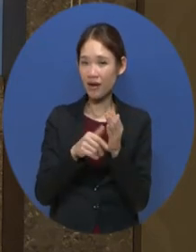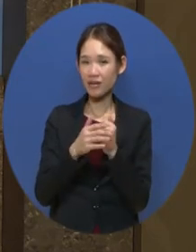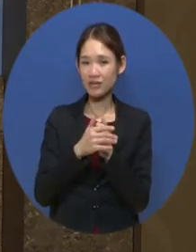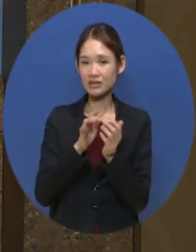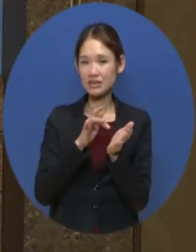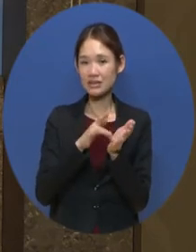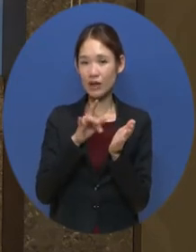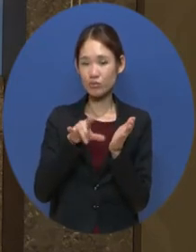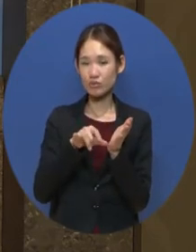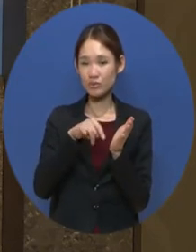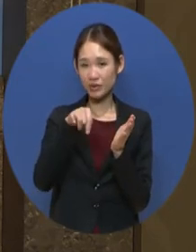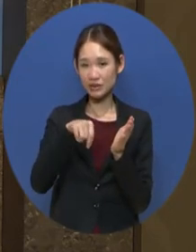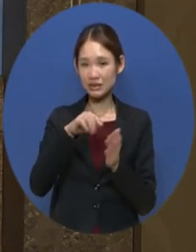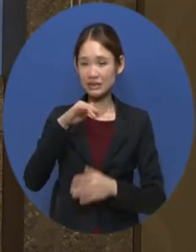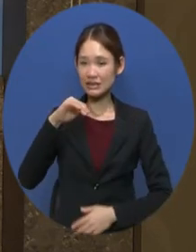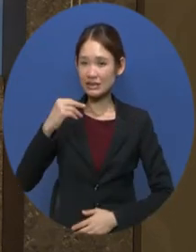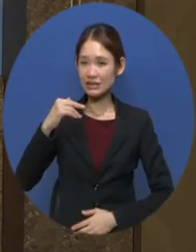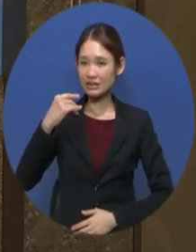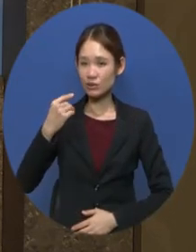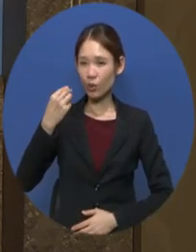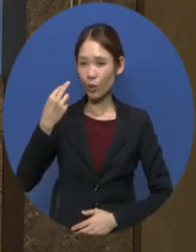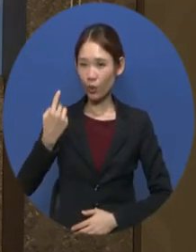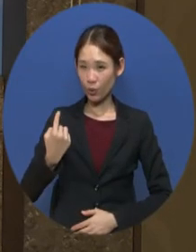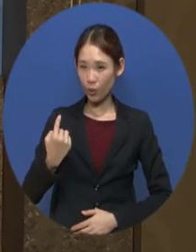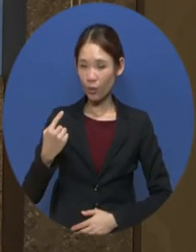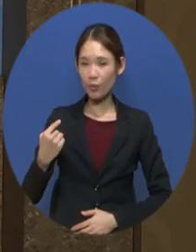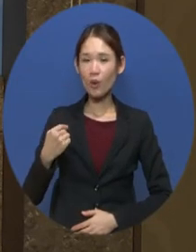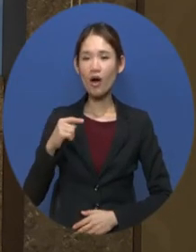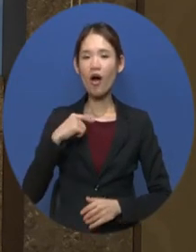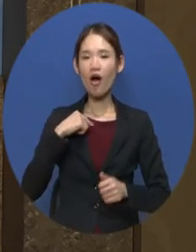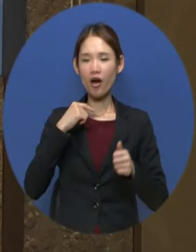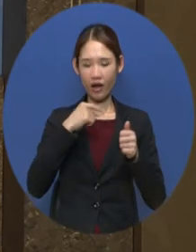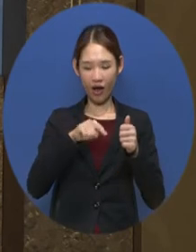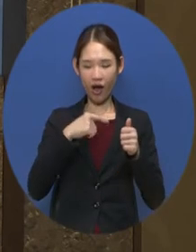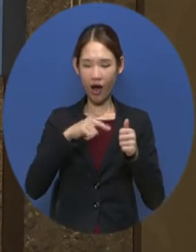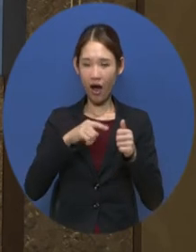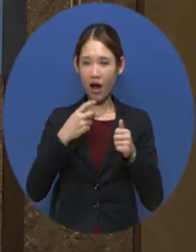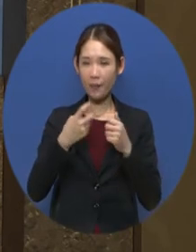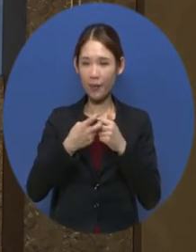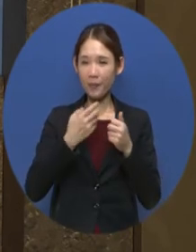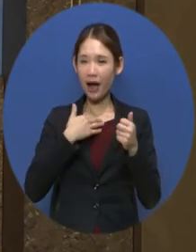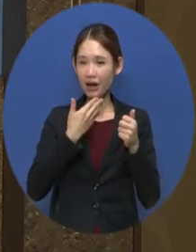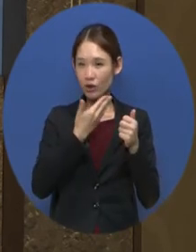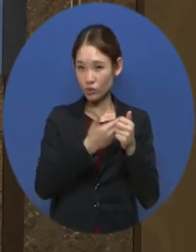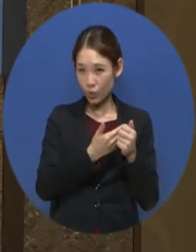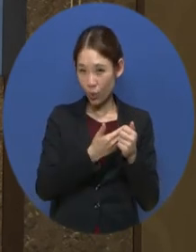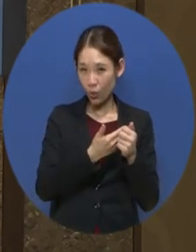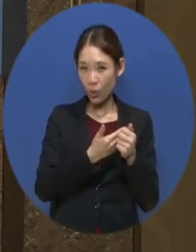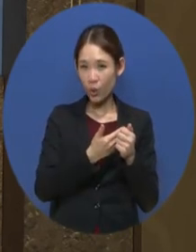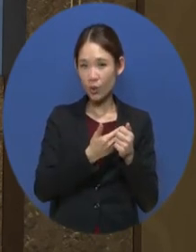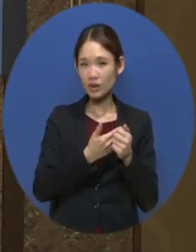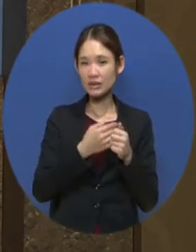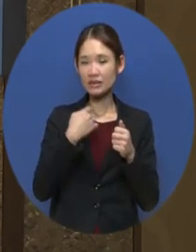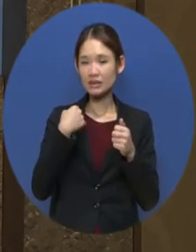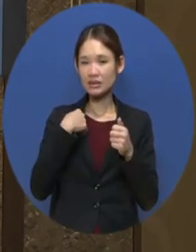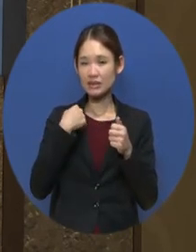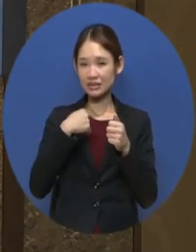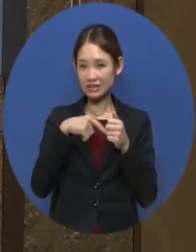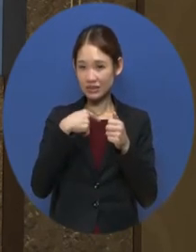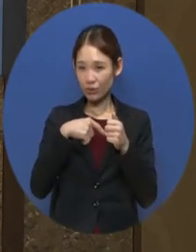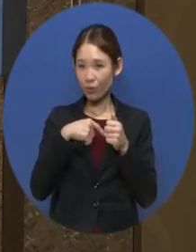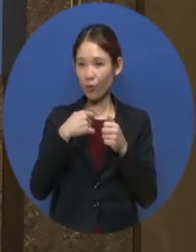의약품에는 그 지도료가 포함이 돼 있어요. 예. 그러니까 이 약을 어떻게 복용해야 됩니다라는 네. 어떤 약사 지도가